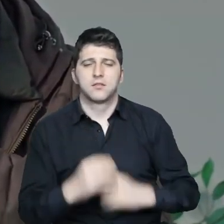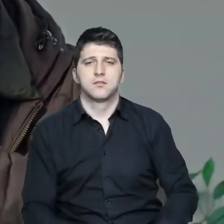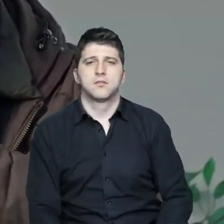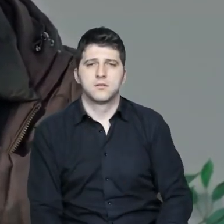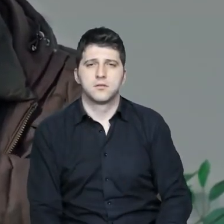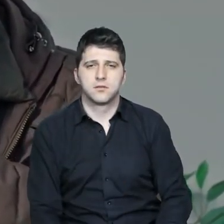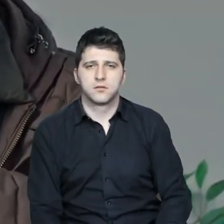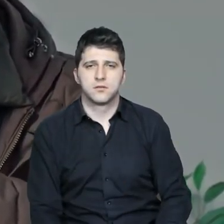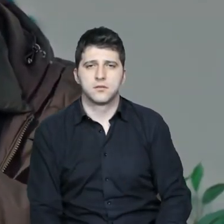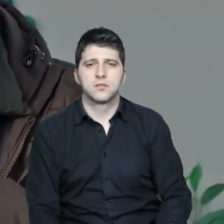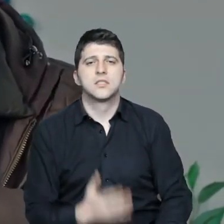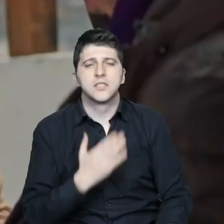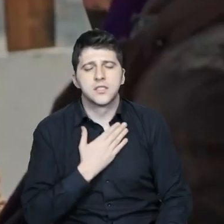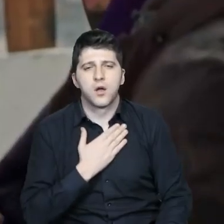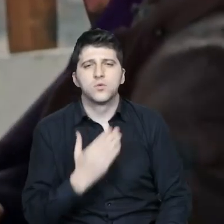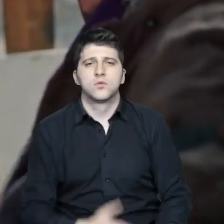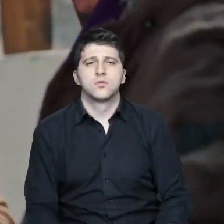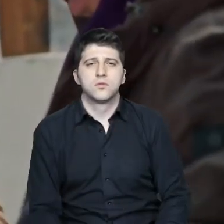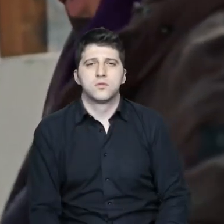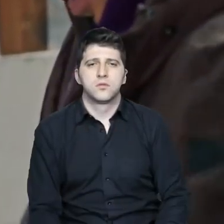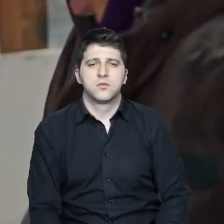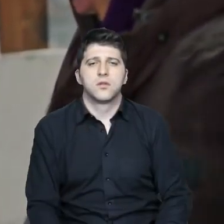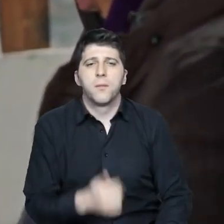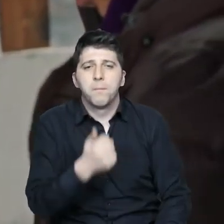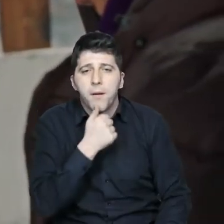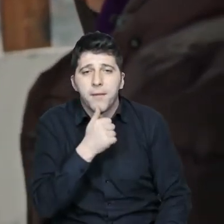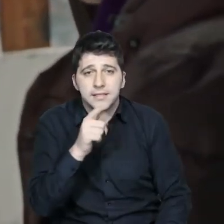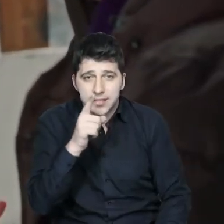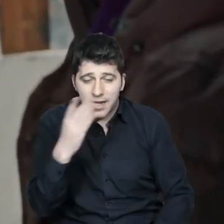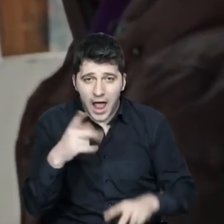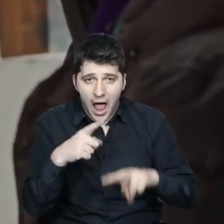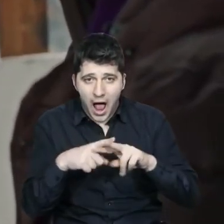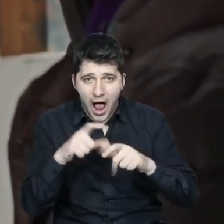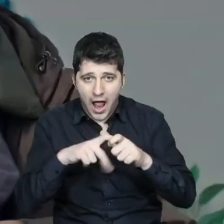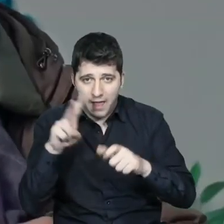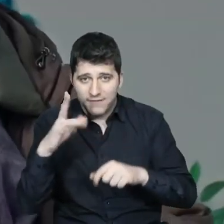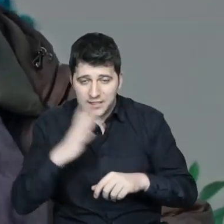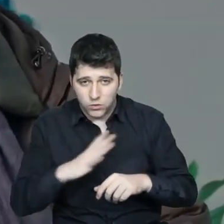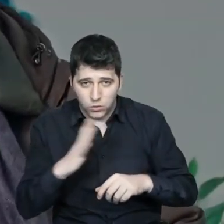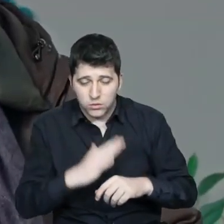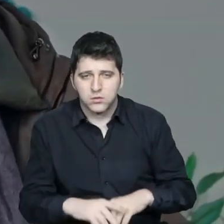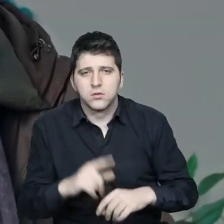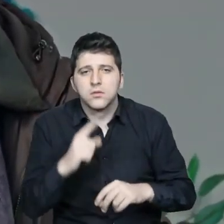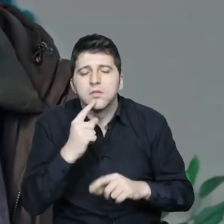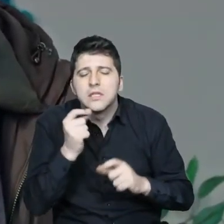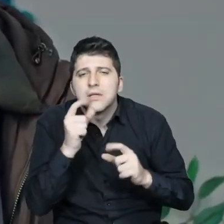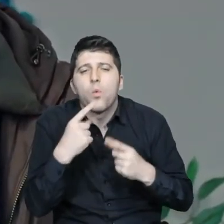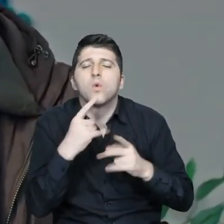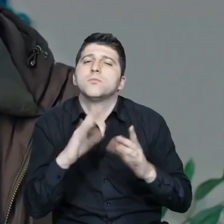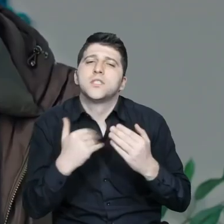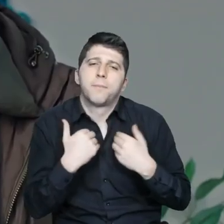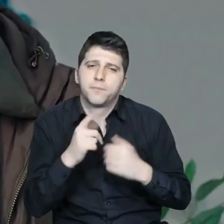yüzünü seviyor. Sağ olsun. Baba sen eğer Alev'i istiyorsan ağzımı açmayacağım